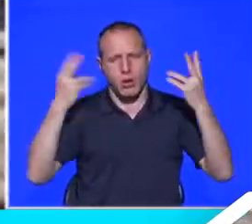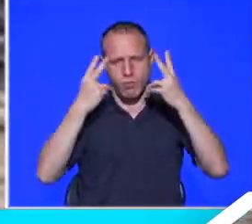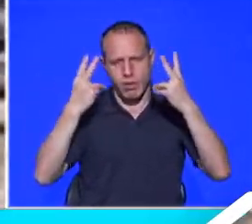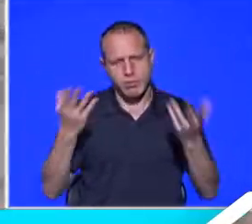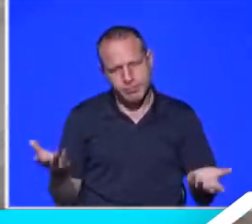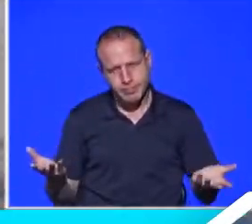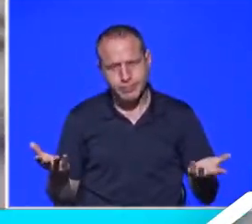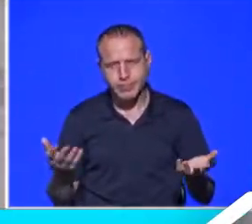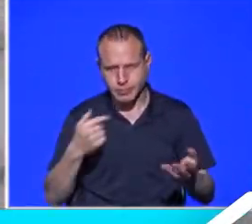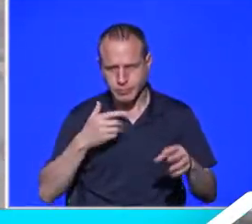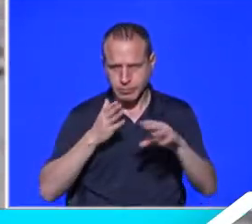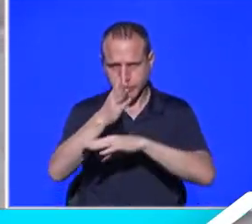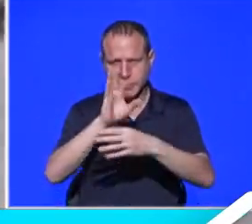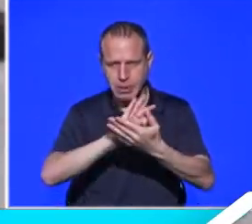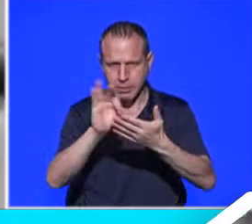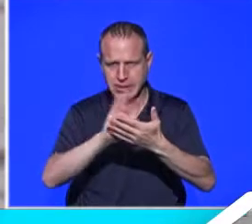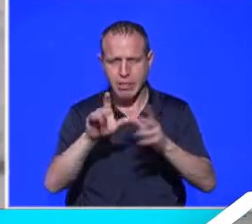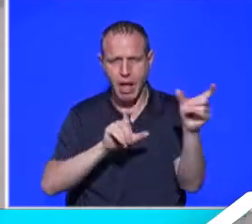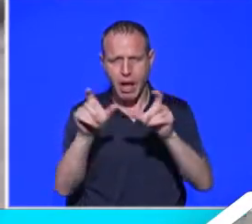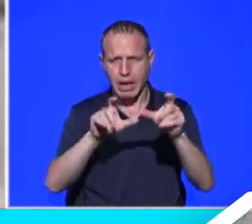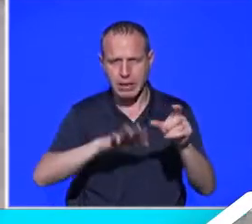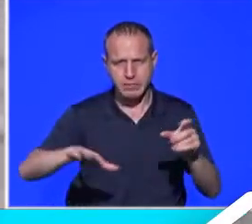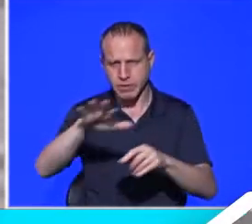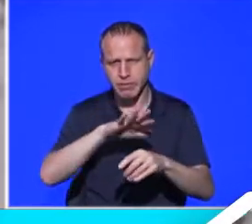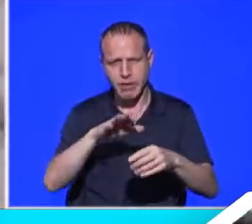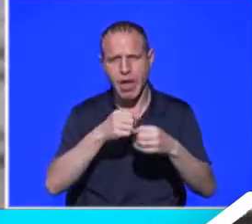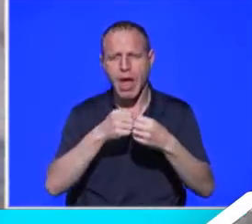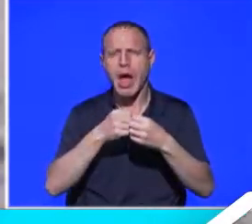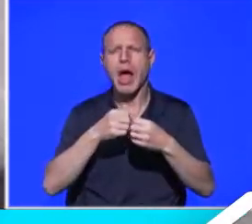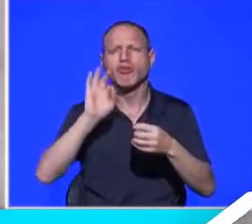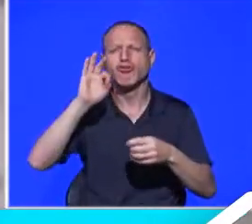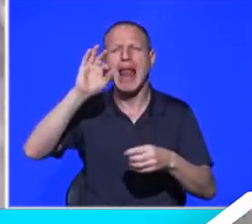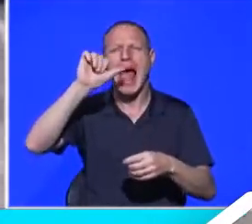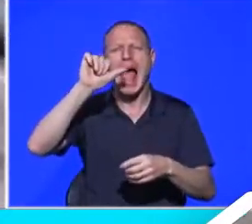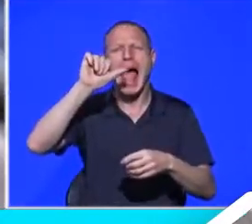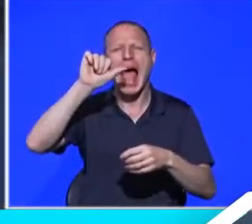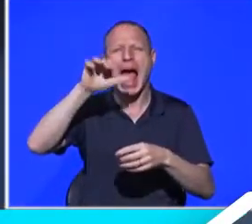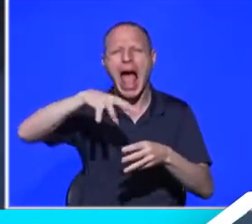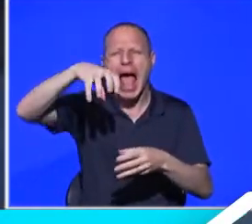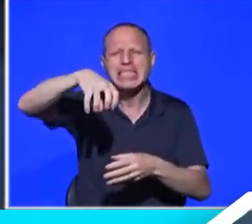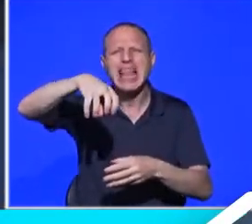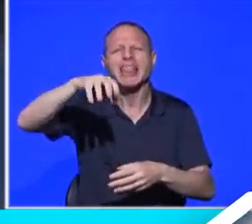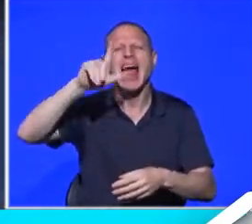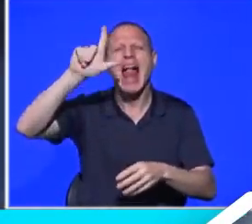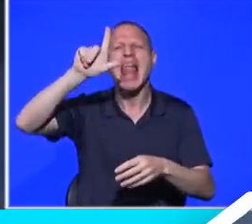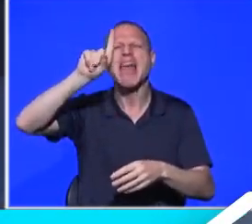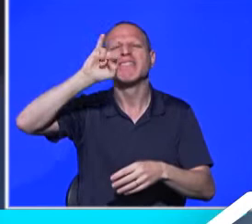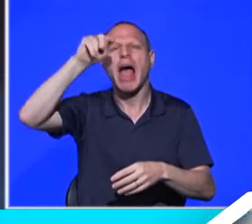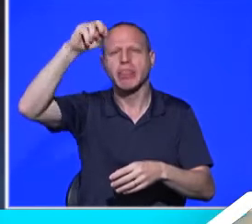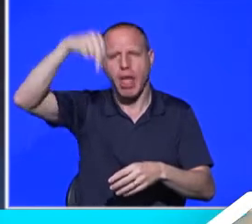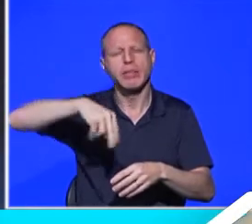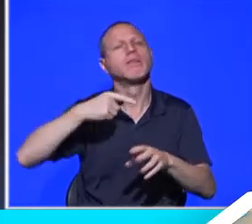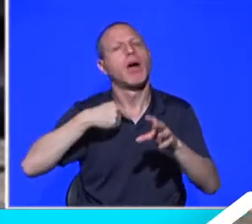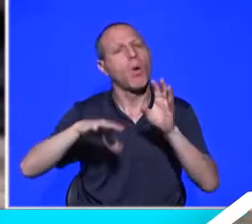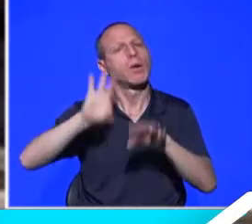אנחנו פנינו למשרד להגנת הצבא במהלך המאבק בנושא של מיקומה של אסדת לוויתן, ולאחר דין ודברים ארוך, הצלחנו לקבל אישור להתקין